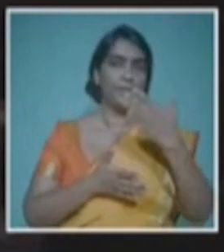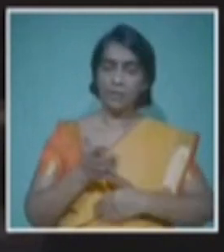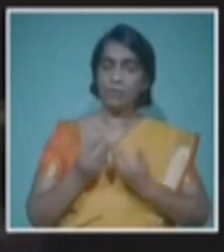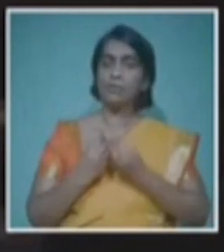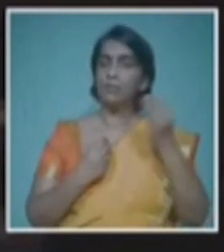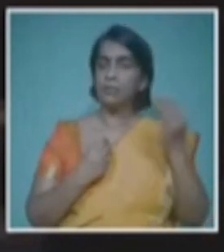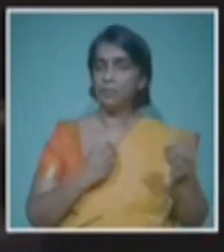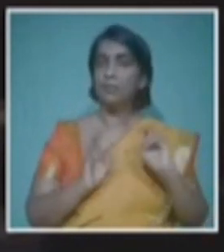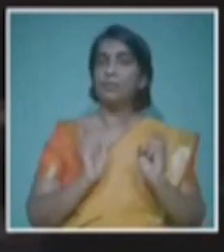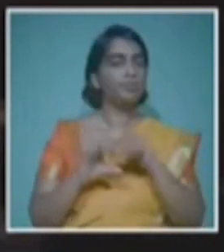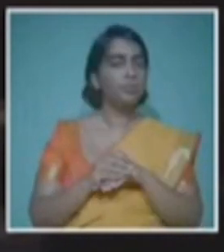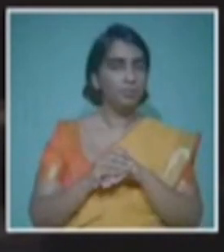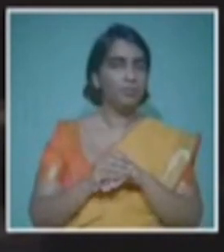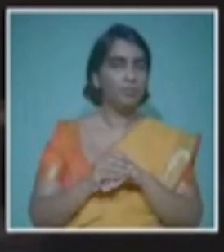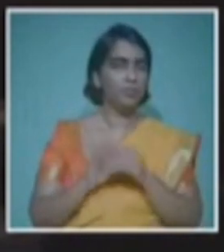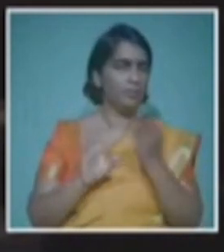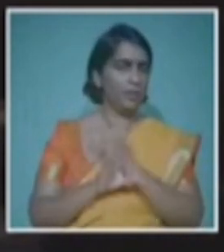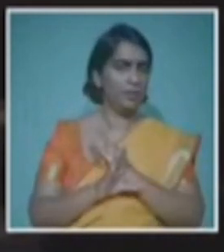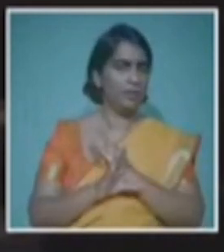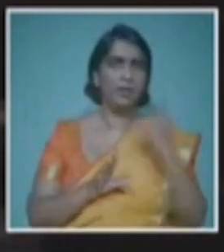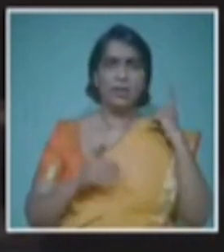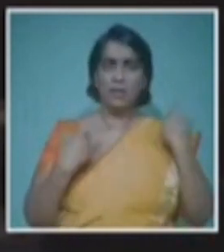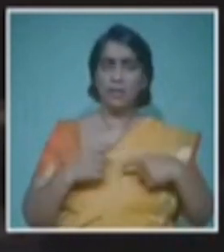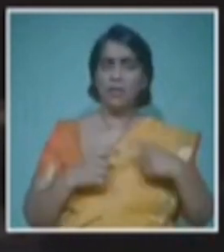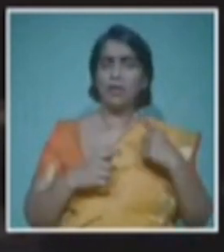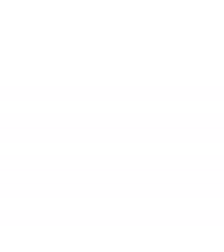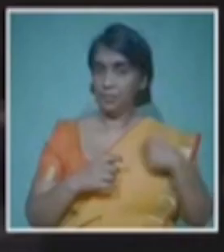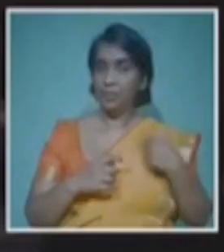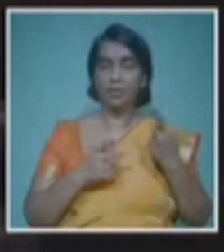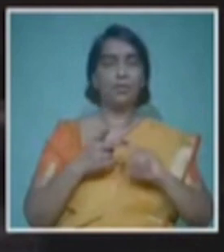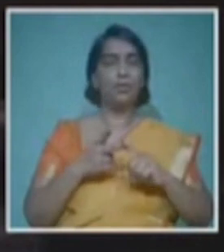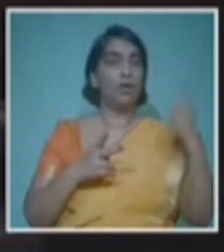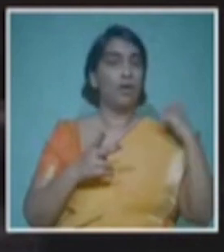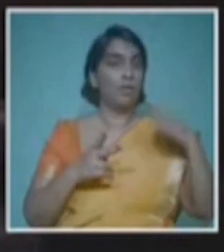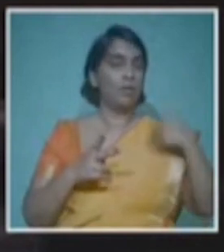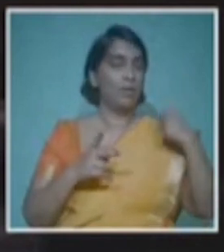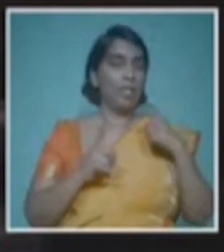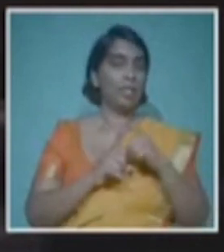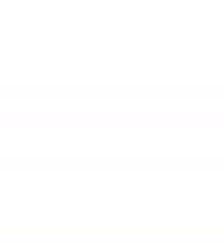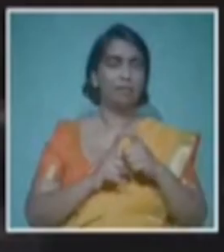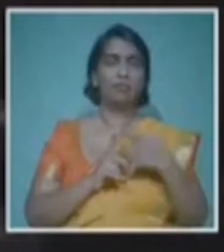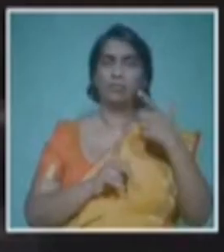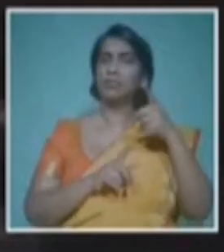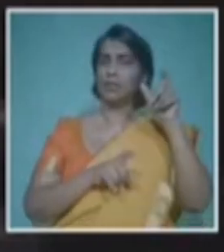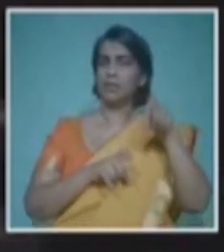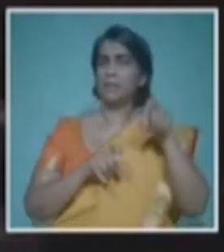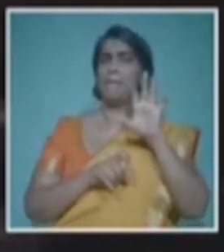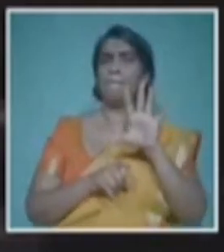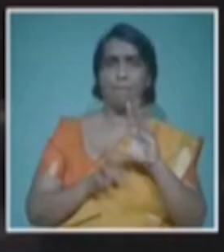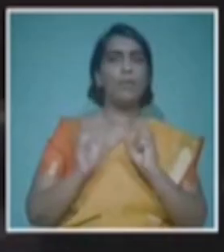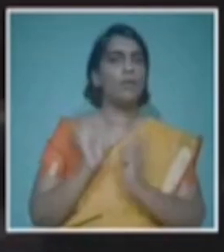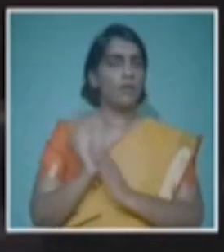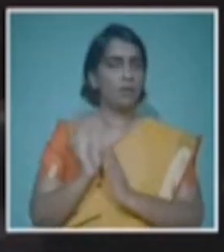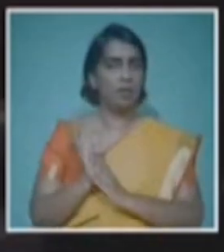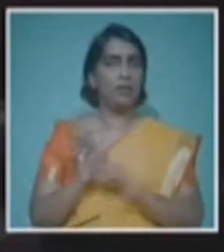සපයන්න කමිටුවක් පත් කරා හිටපු නාවික හමුදාපති කරන්නාගුඩ මැතිතුමා යුද හමුදාපති දයාරත්නායක මැතිතුමා වැනි 5 දෙනෙකුගෙන් යුක්ත